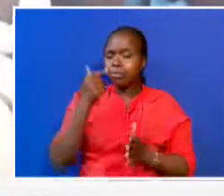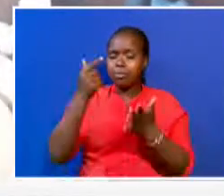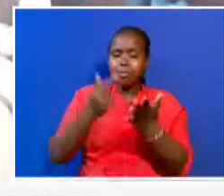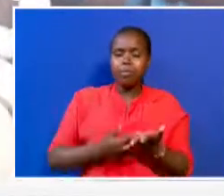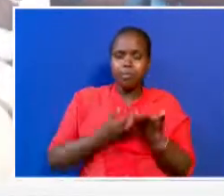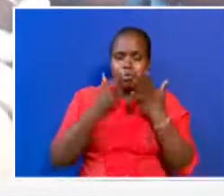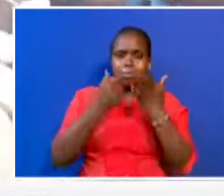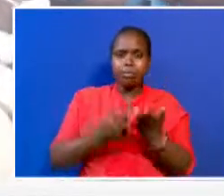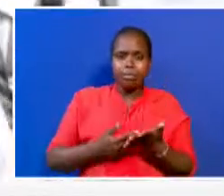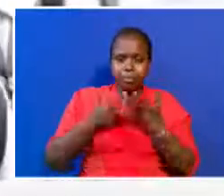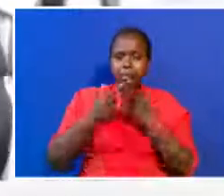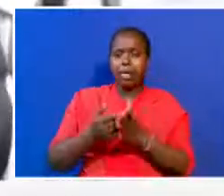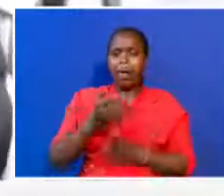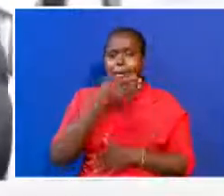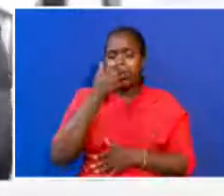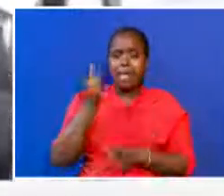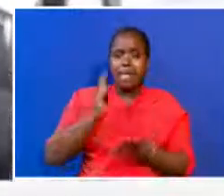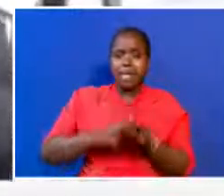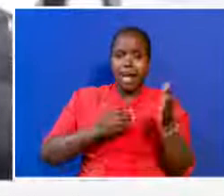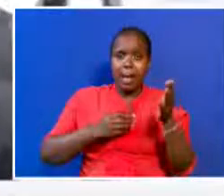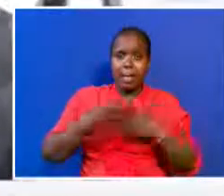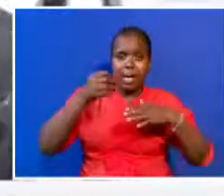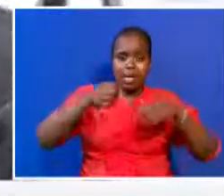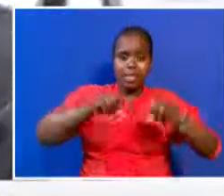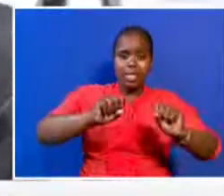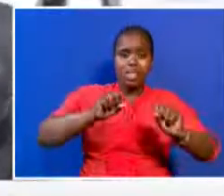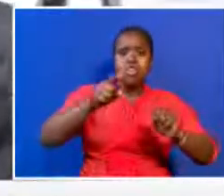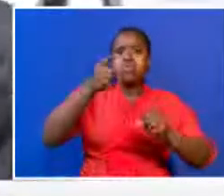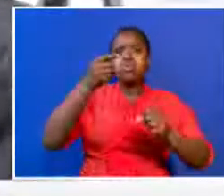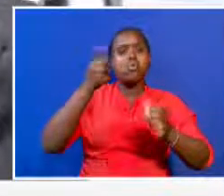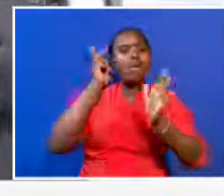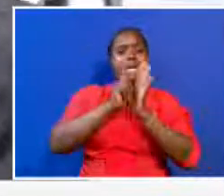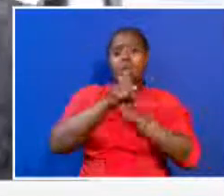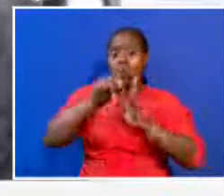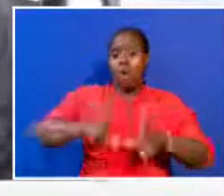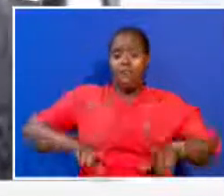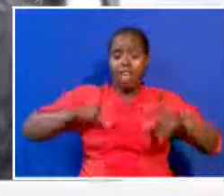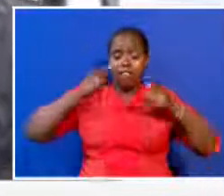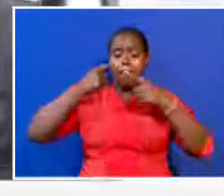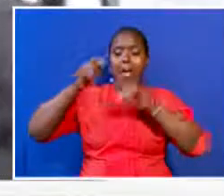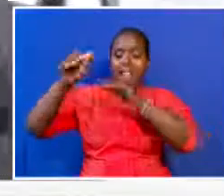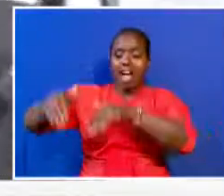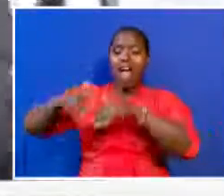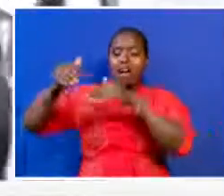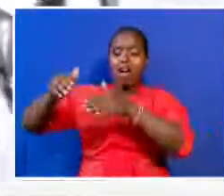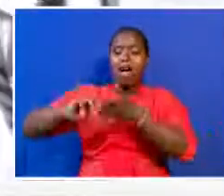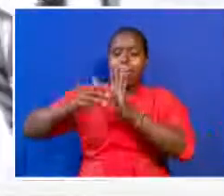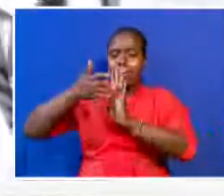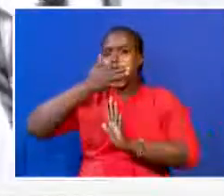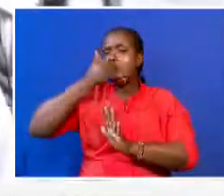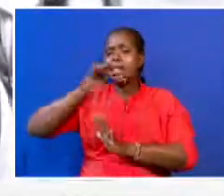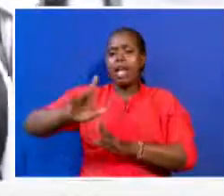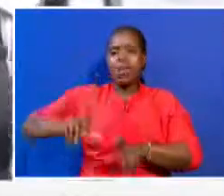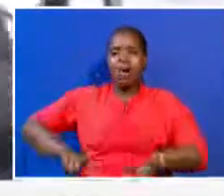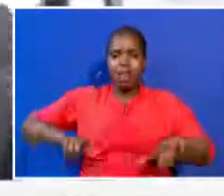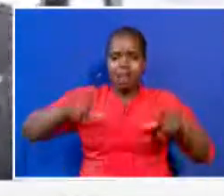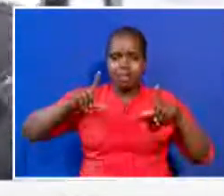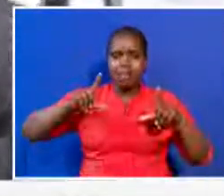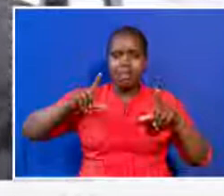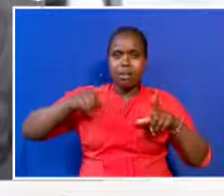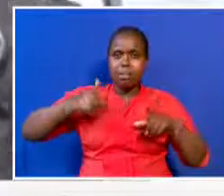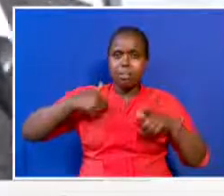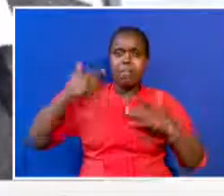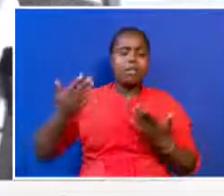bwana boye huyu hapo. Ukinunua pikipiki umemaliza maisha yako, lakini ukipanda kahawa unahimiza maisha yako. Kwa hivyo